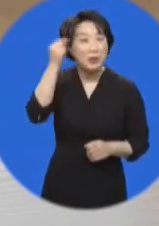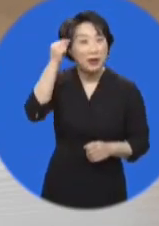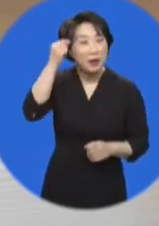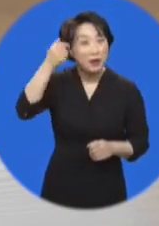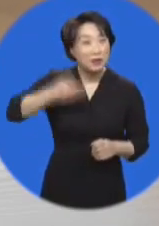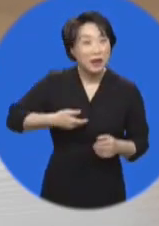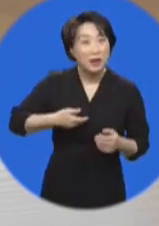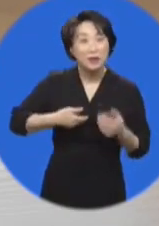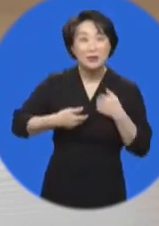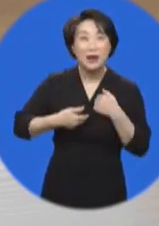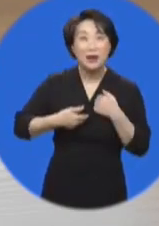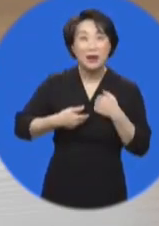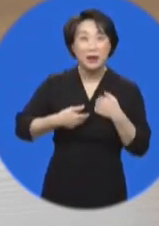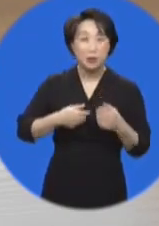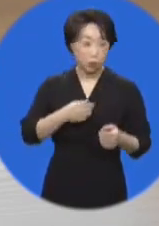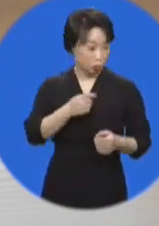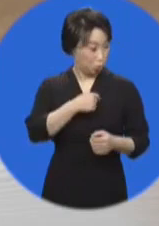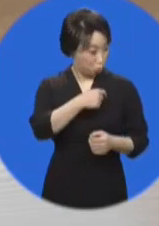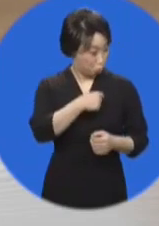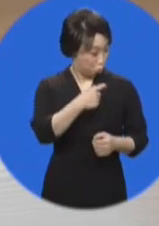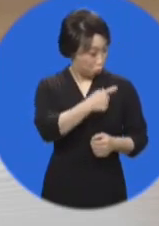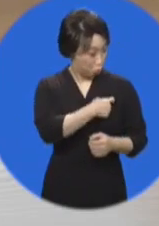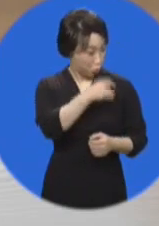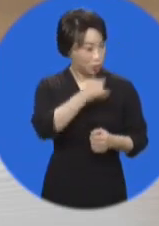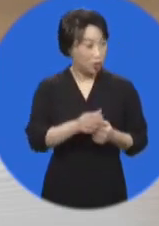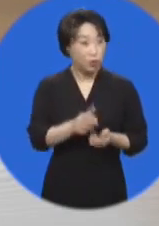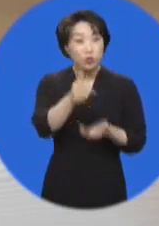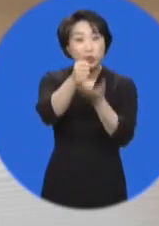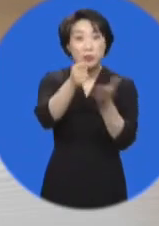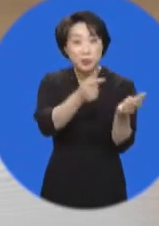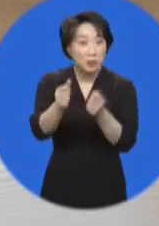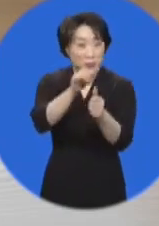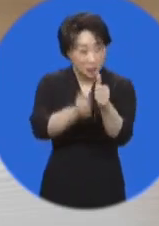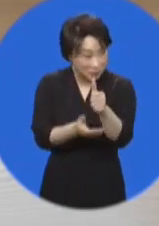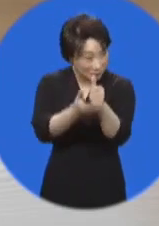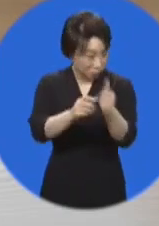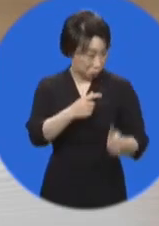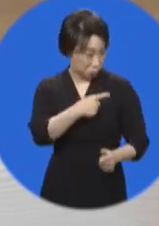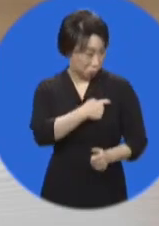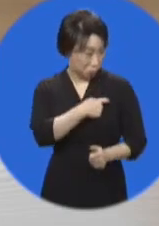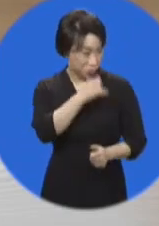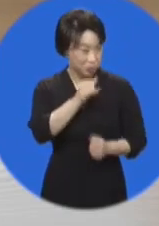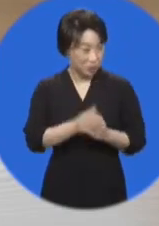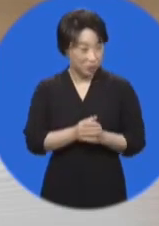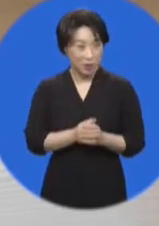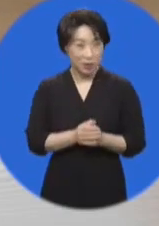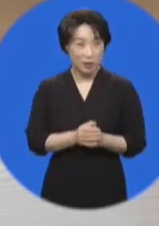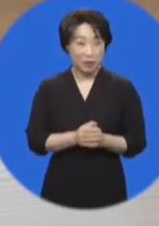나한테 물어. 여기 뭐라고 써 있습니까? 주님처럼 섬기겠습니다.